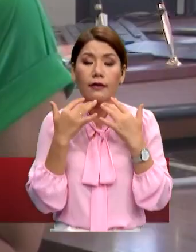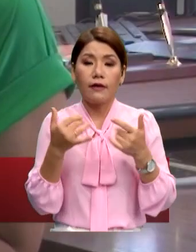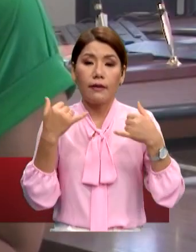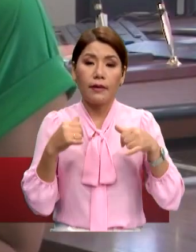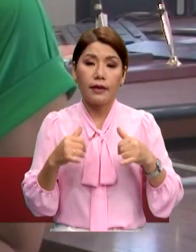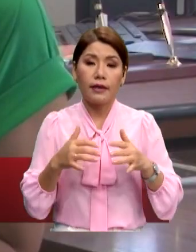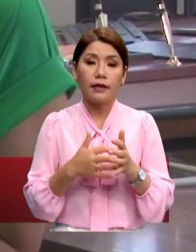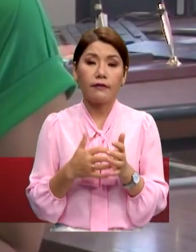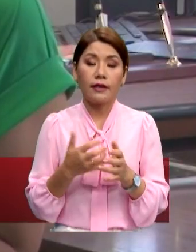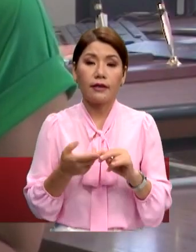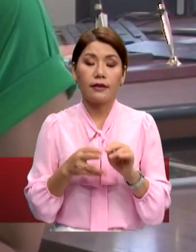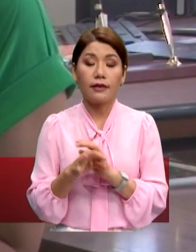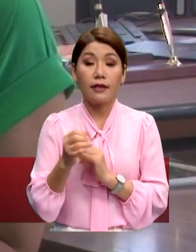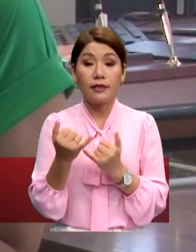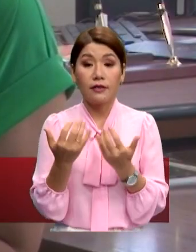угодий.